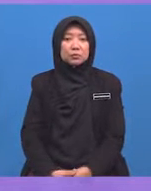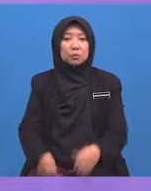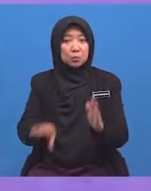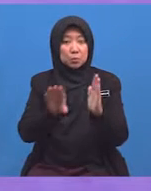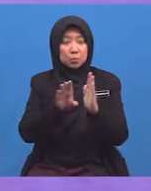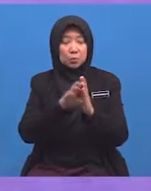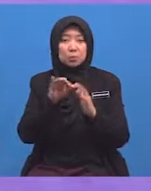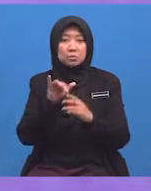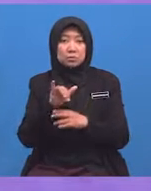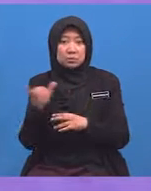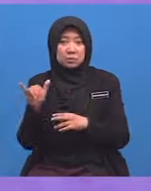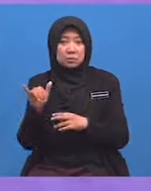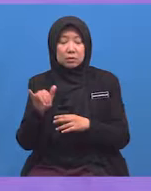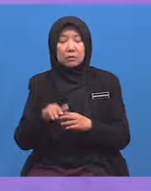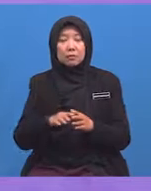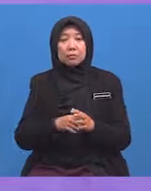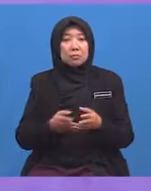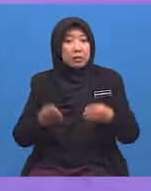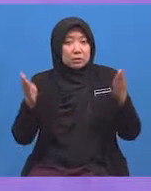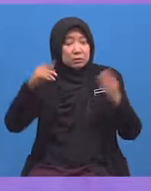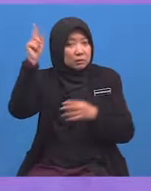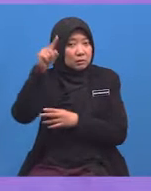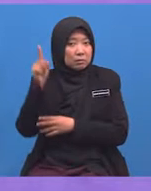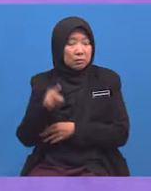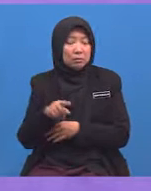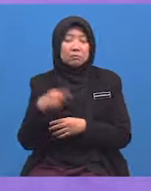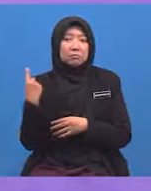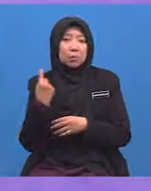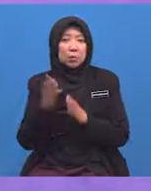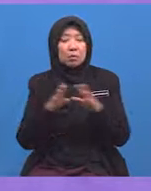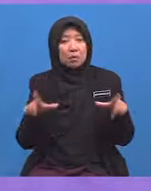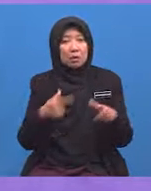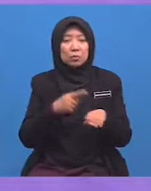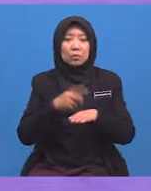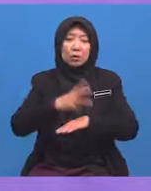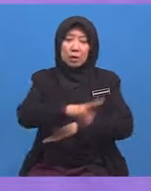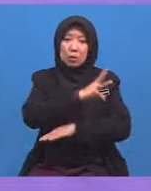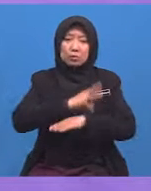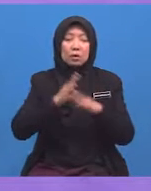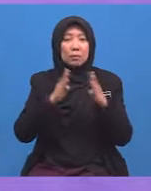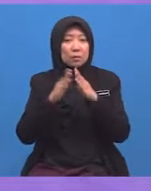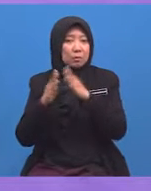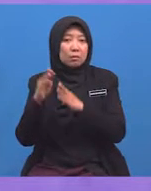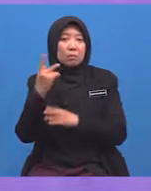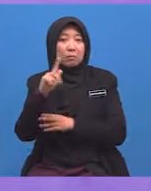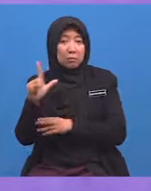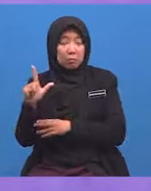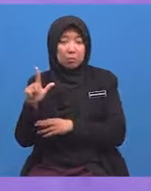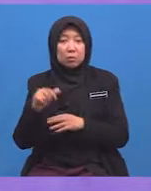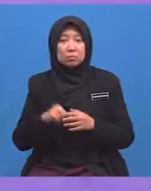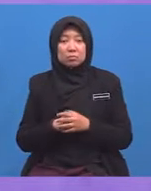Contohnya, kejadian banjir kilat yang sering berlaku di kawasan Bandar Raya Kuala